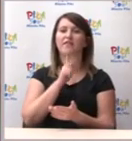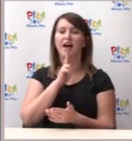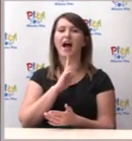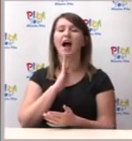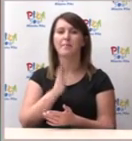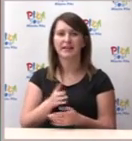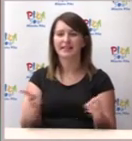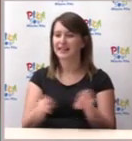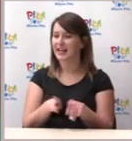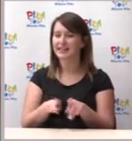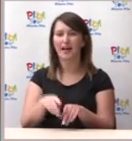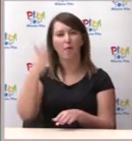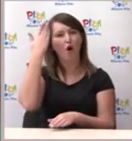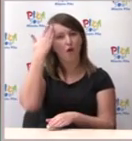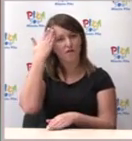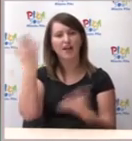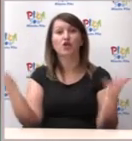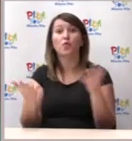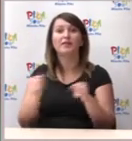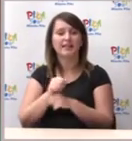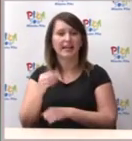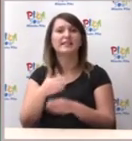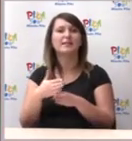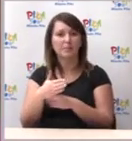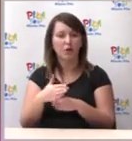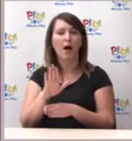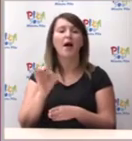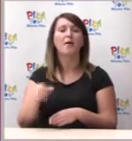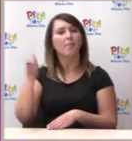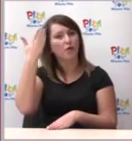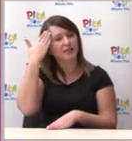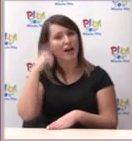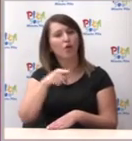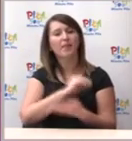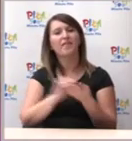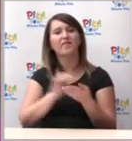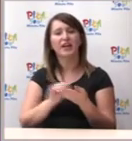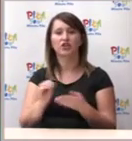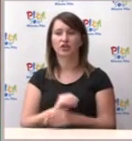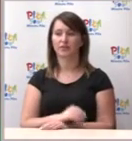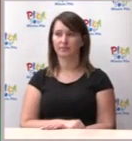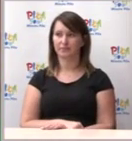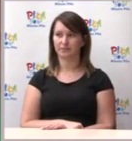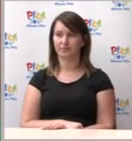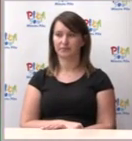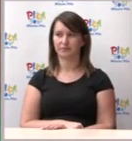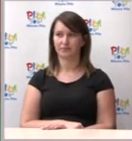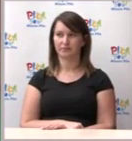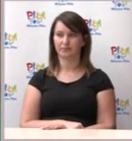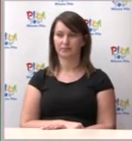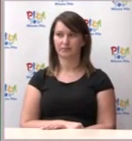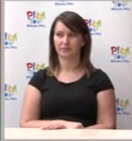naszych konkursów, gdzie uczą języka polskiego na podstawie naszych pokonkursowych książek i